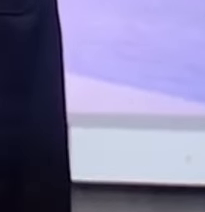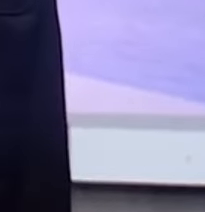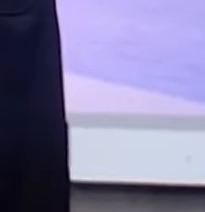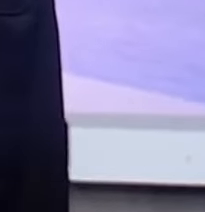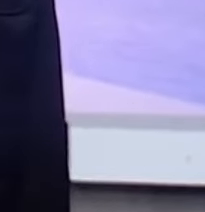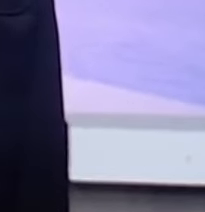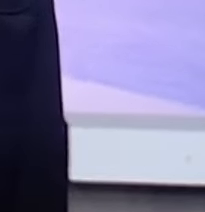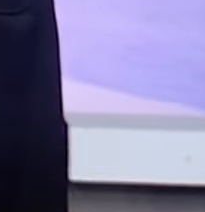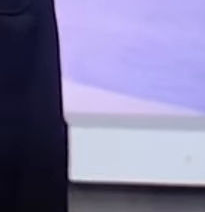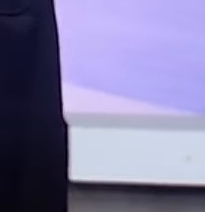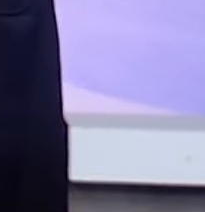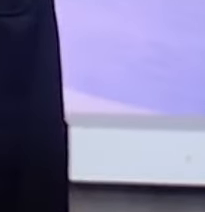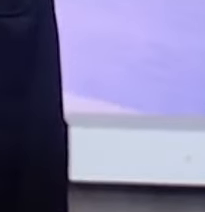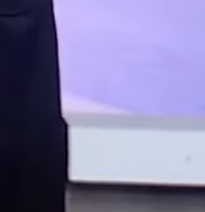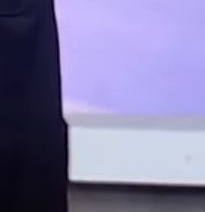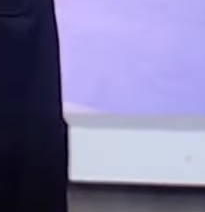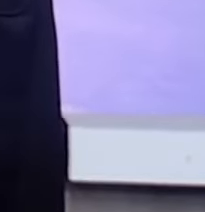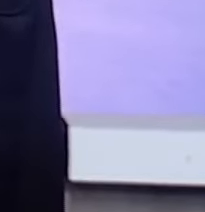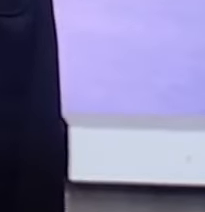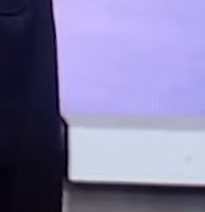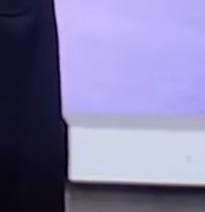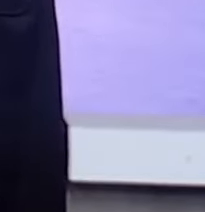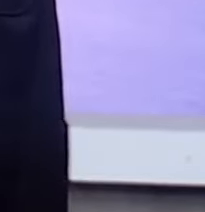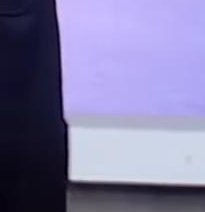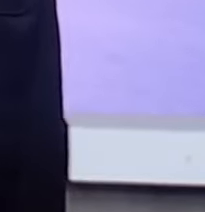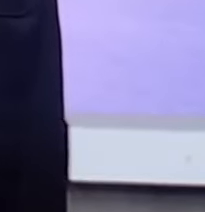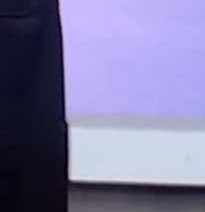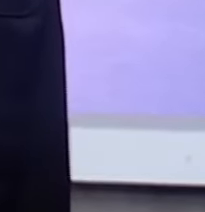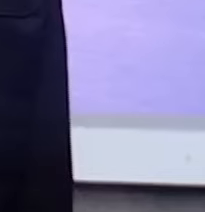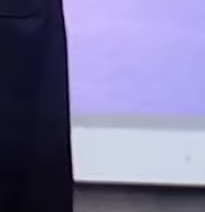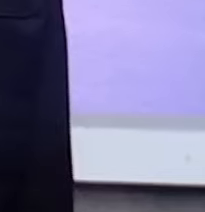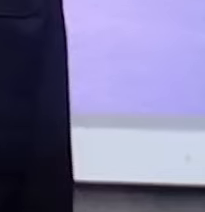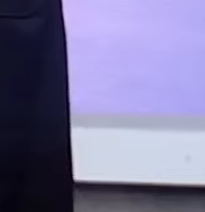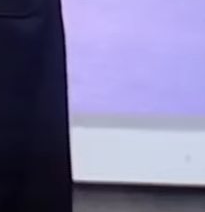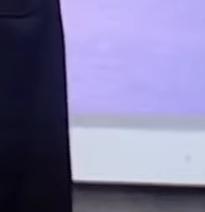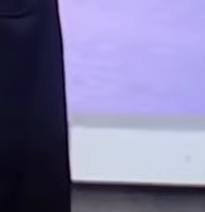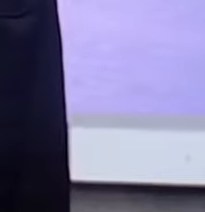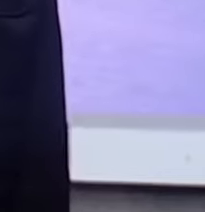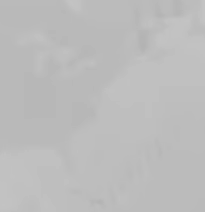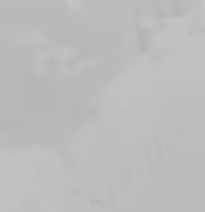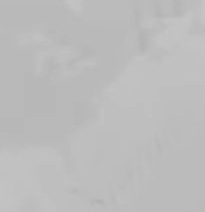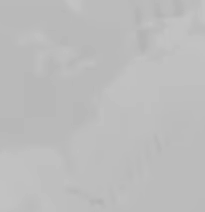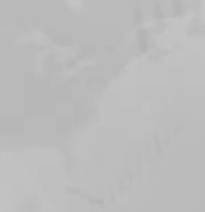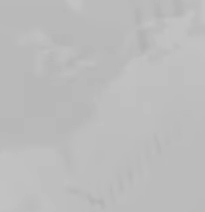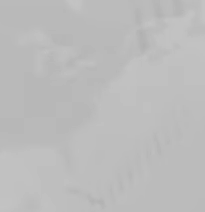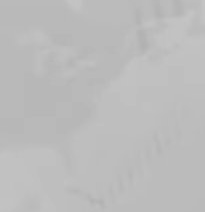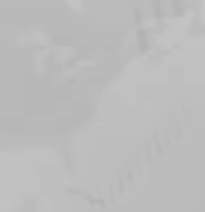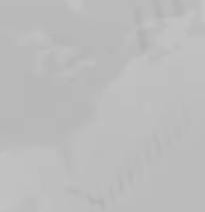samahan niyo kami sa GMA Pinoy TV at sa www.gmanews.tv.